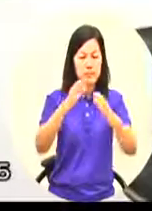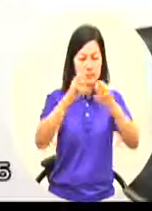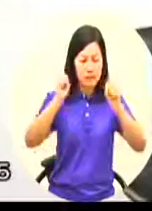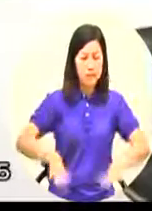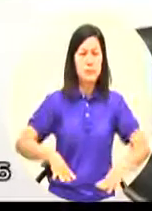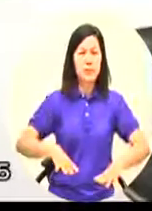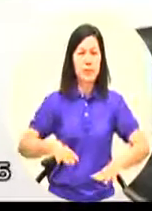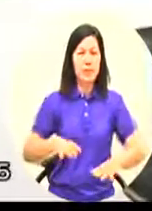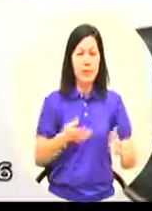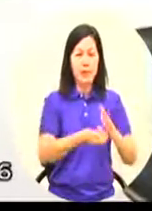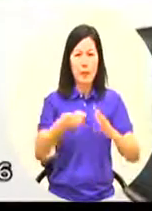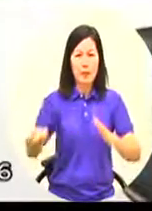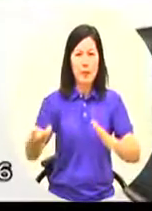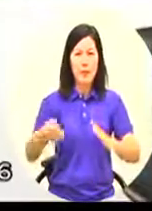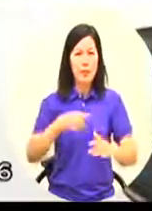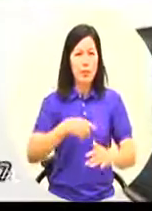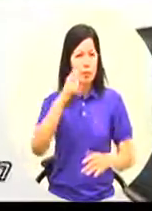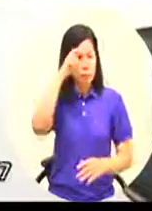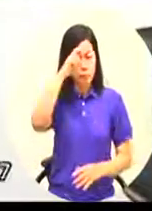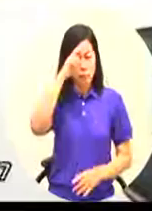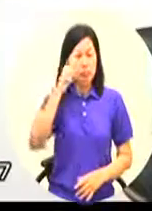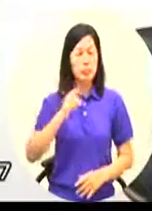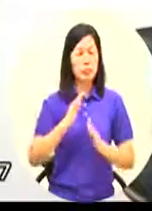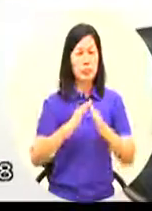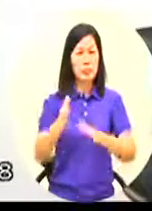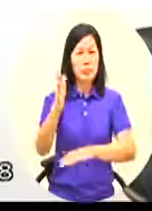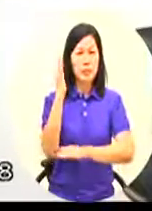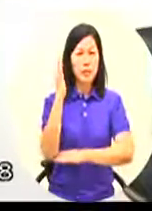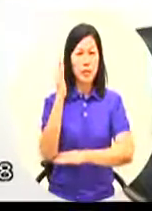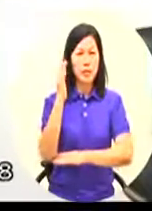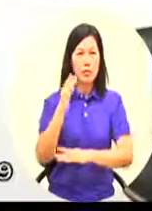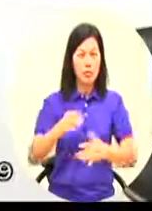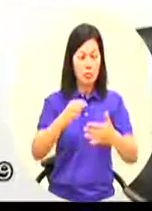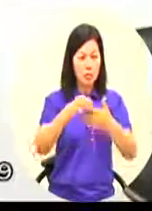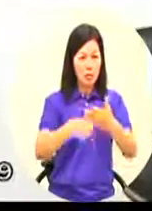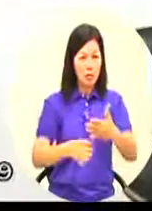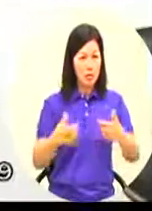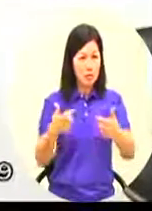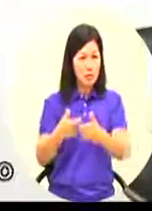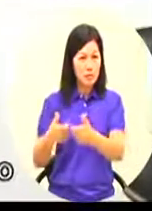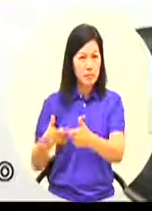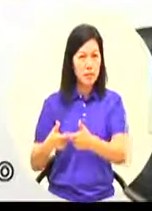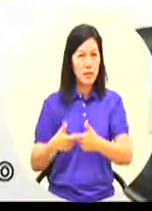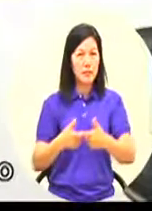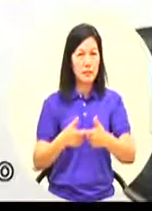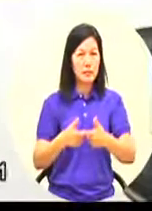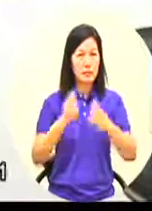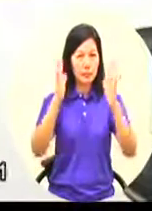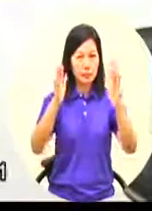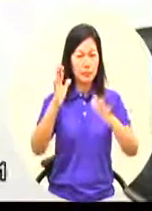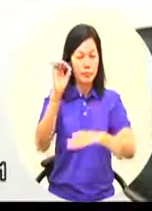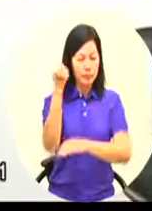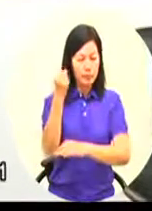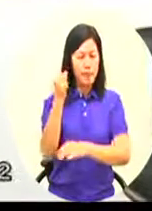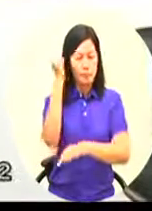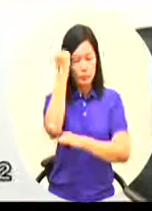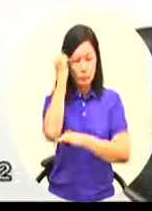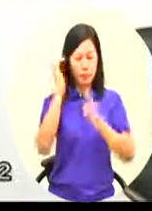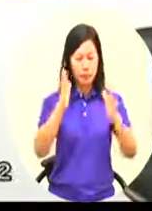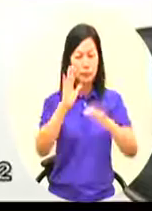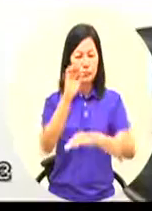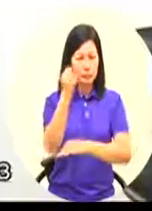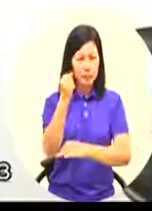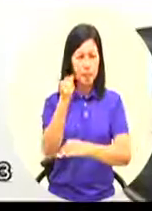们还是希望市府能够在符合程序正义、符合居住正义